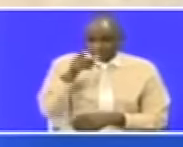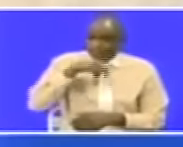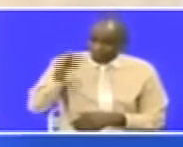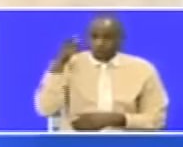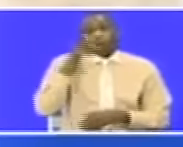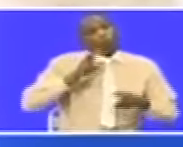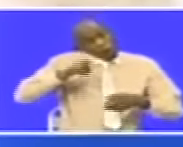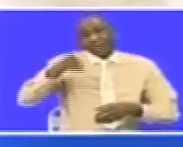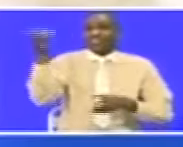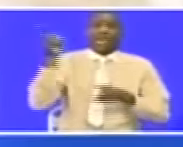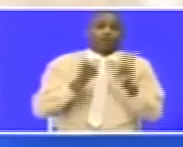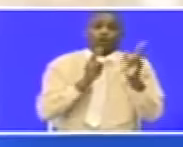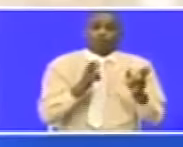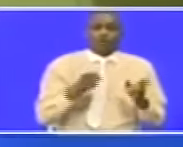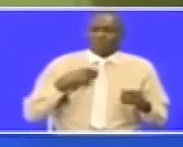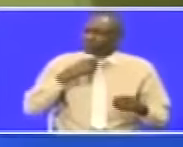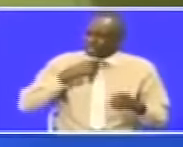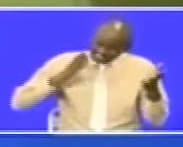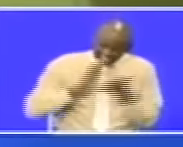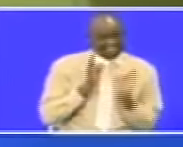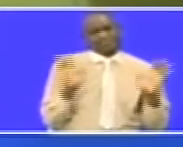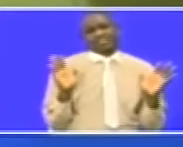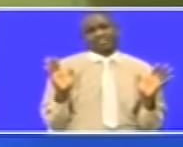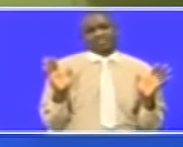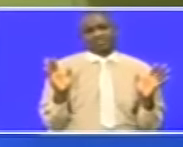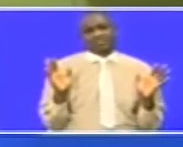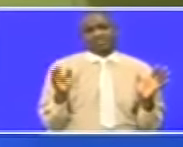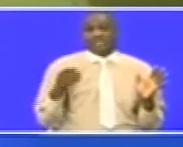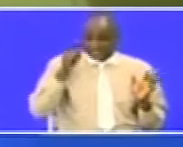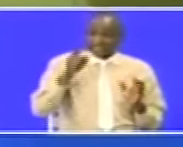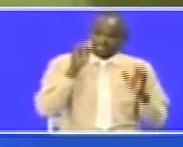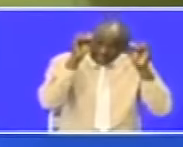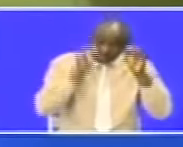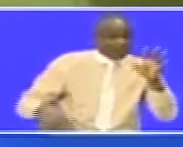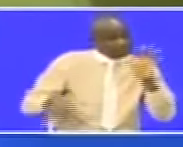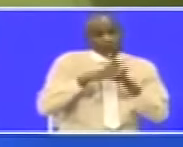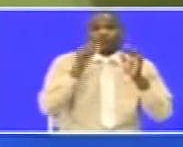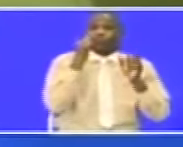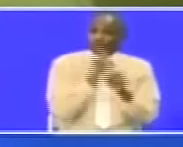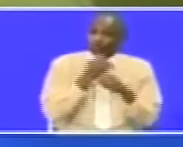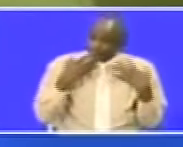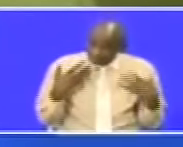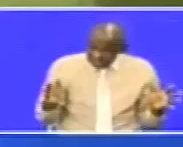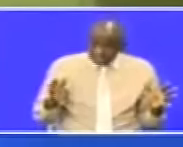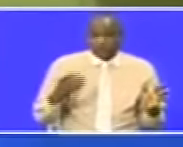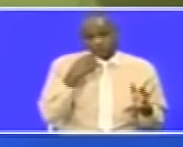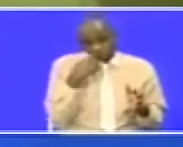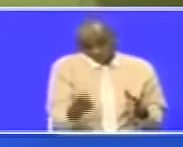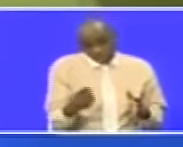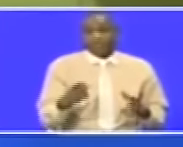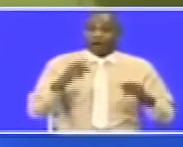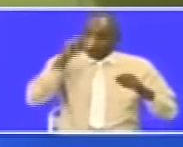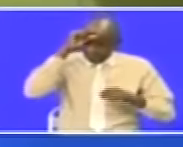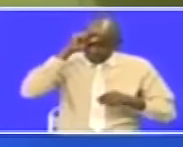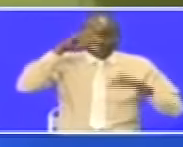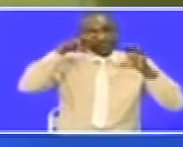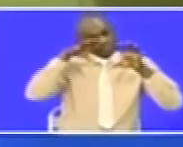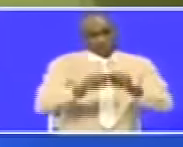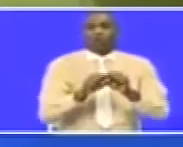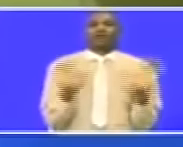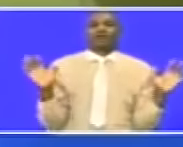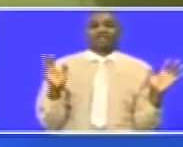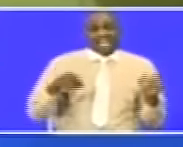kwa barabara, mimi nataka haki tu itendeke. Mwalimu huyo tulimsimamisha kazi na tukamwachia mikononi mwa serikali.